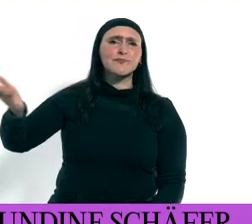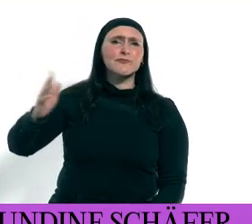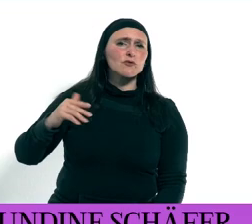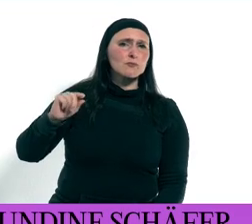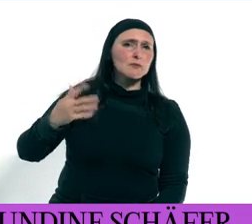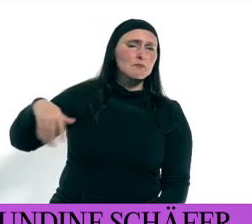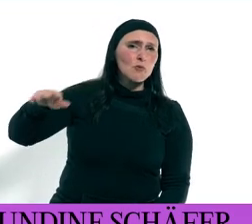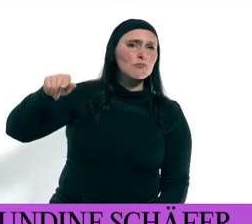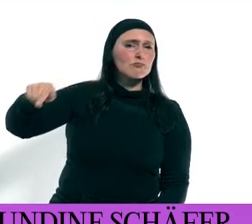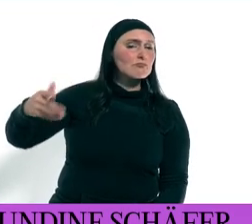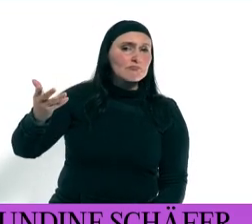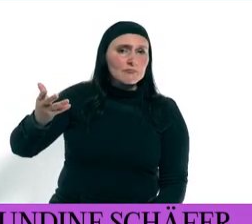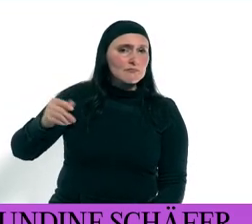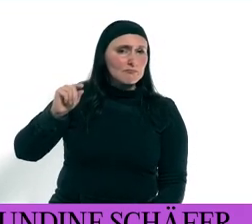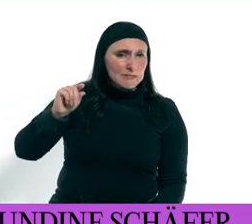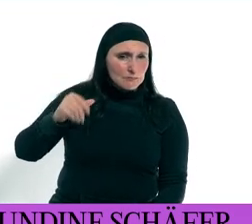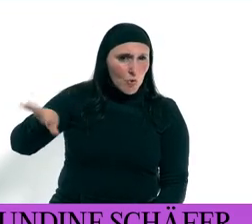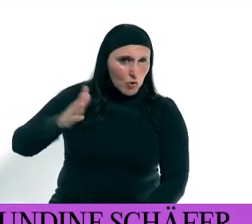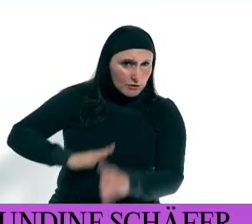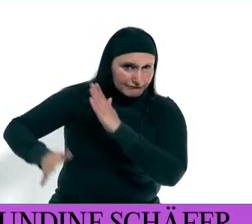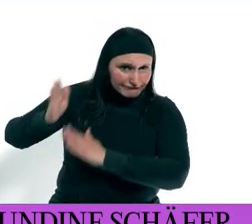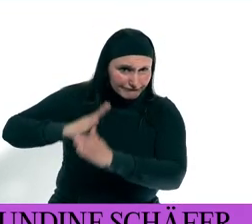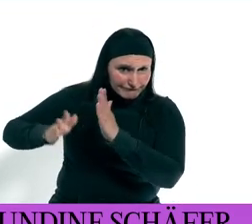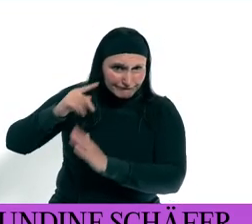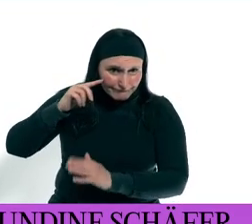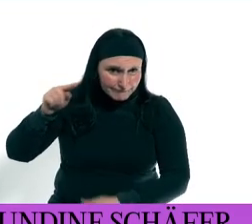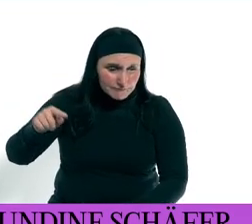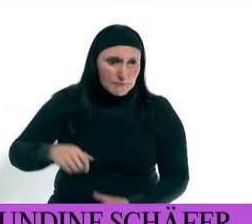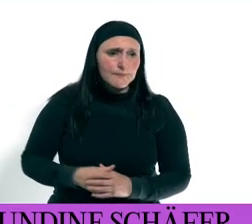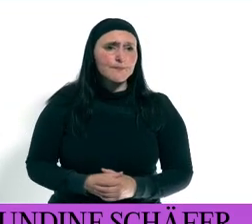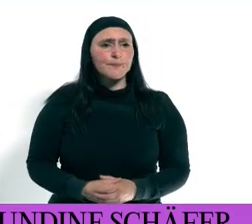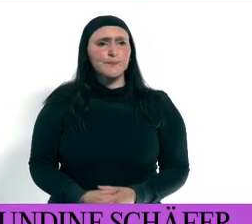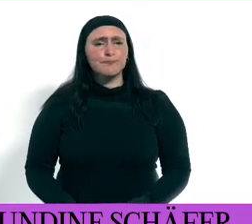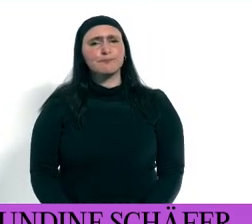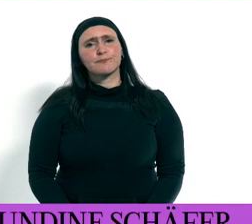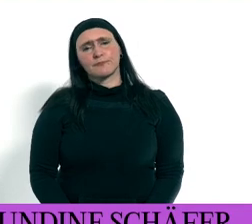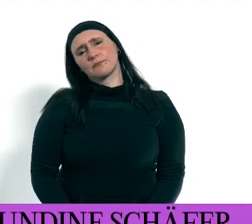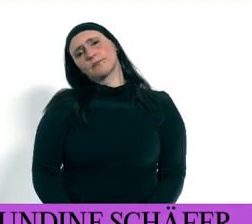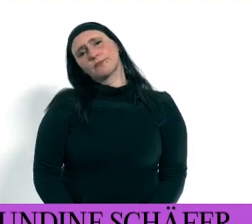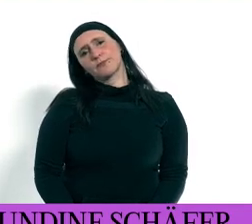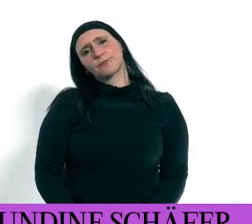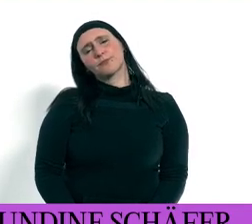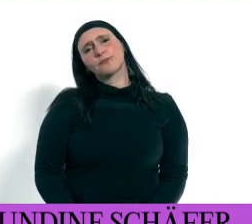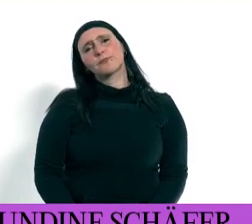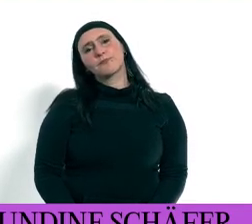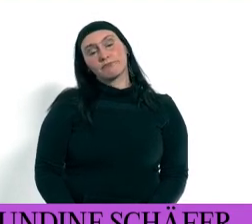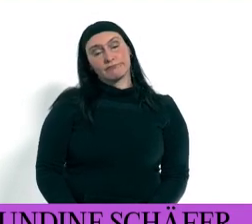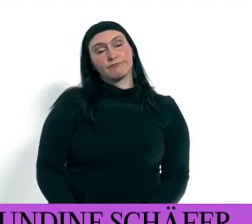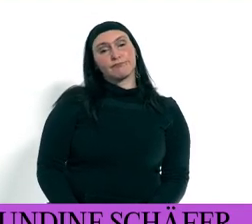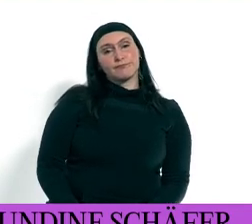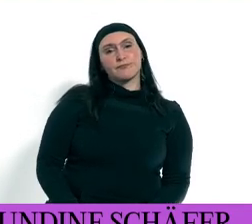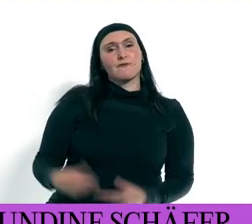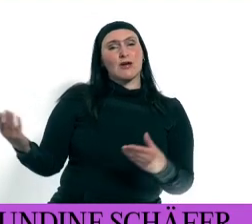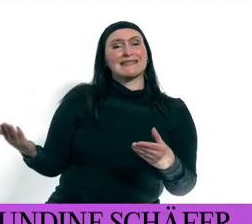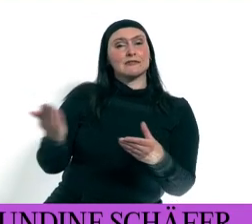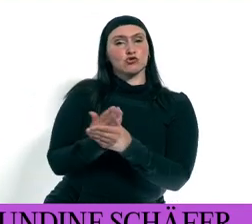wollt ihr in Zukunft gehen? Ja, yeah, I mean, when we'll be looking at the whole of Documenta, it's going to be